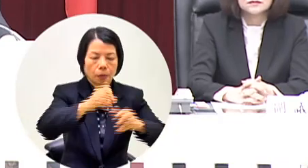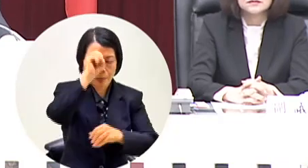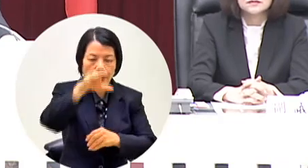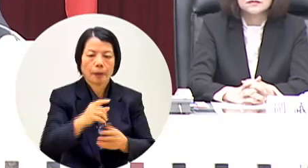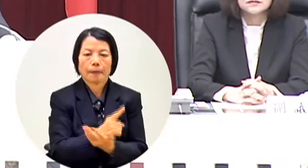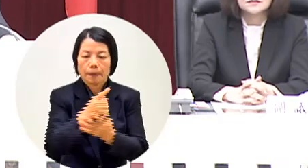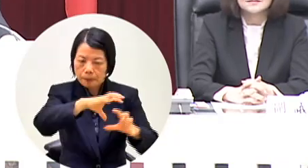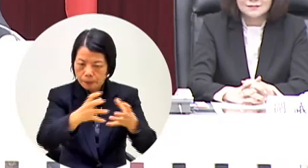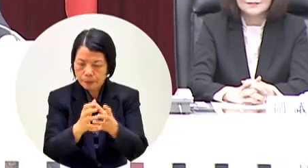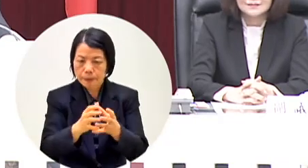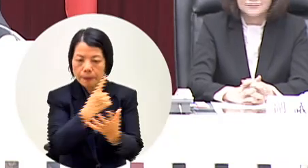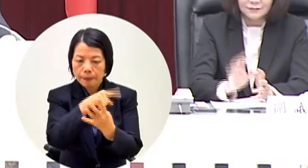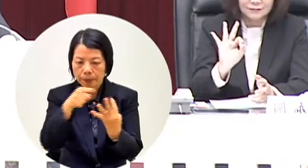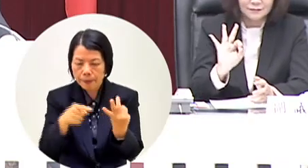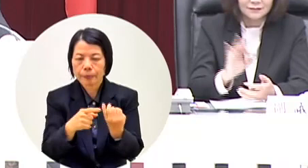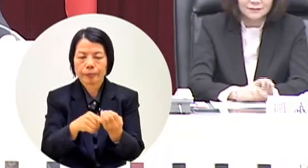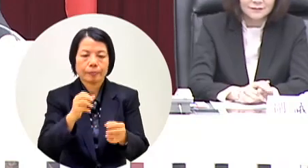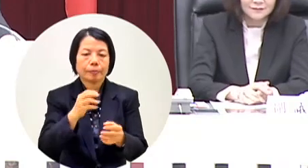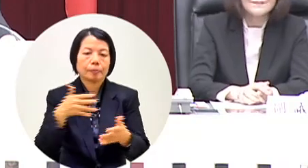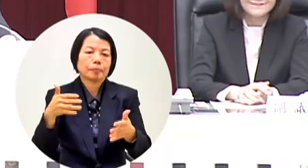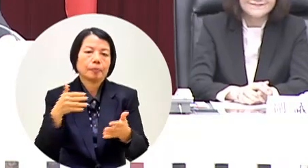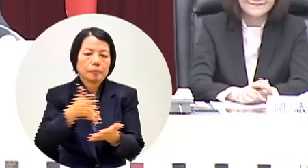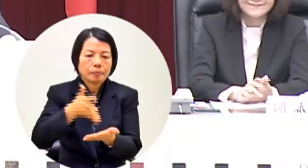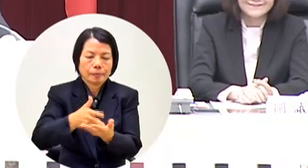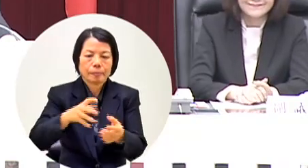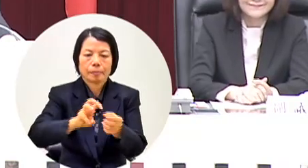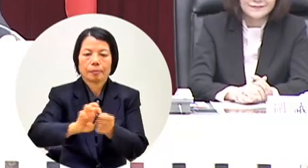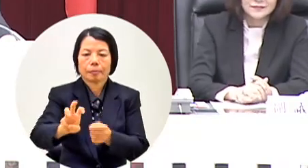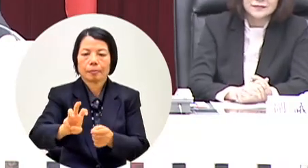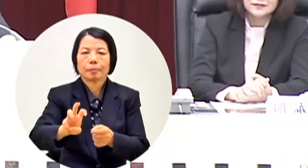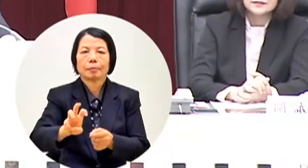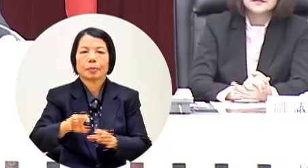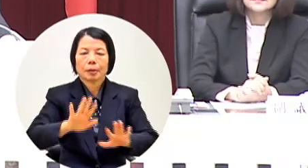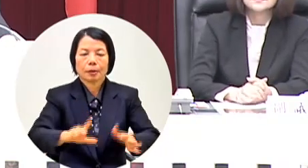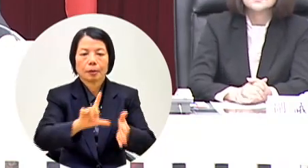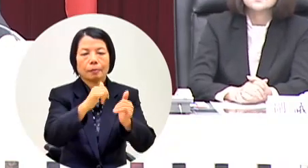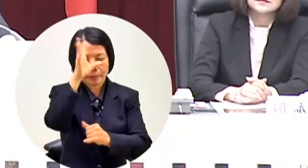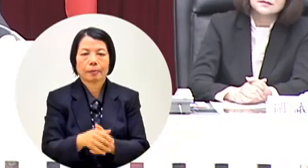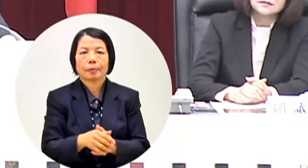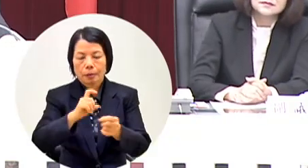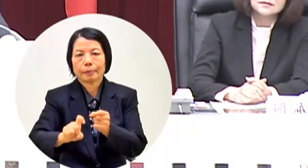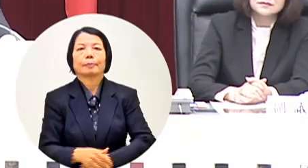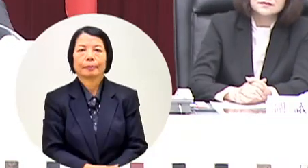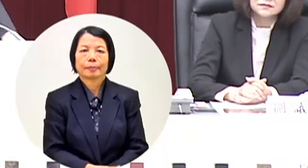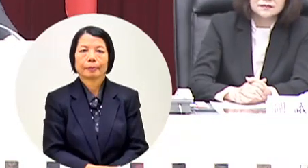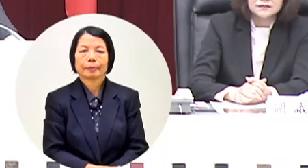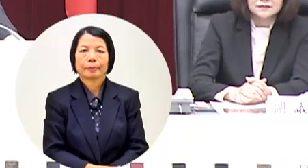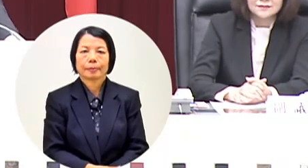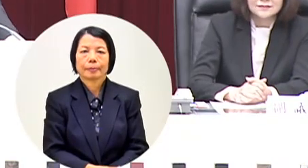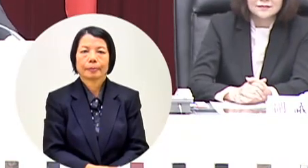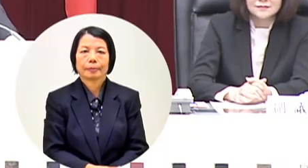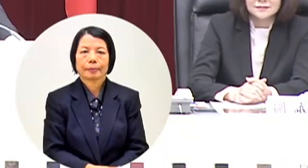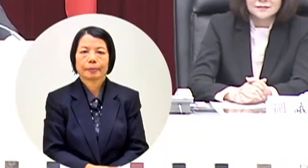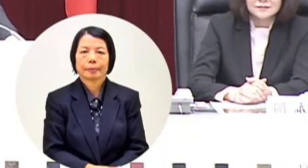钟。那现在时代力量呢，十分钟哈。